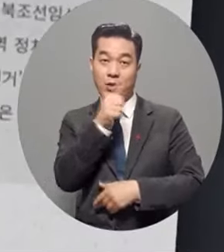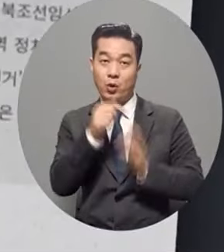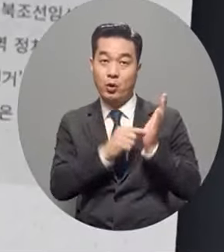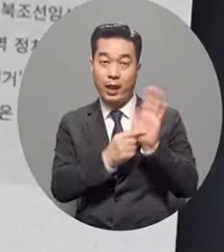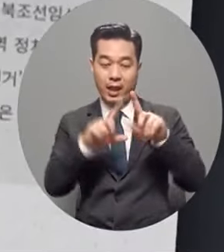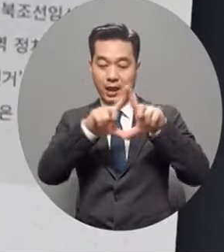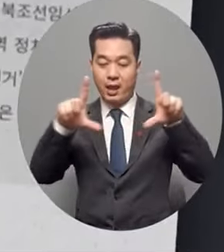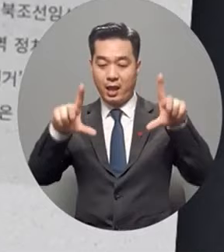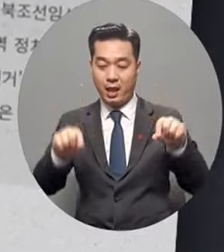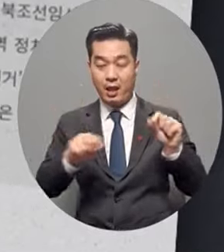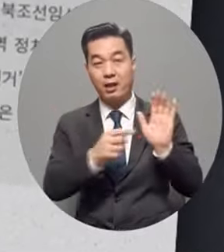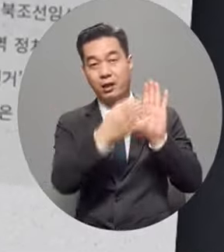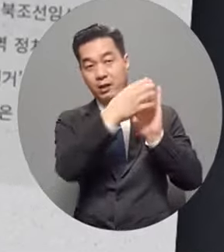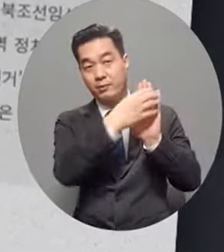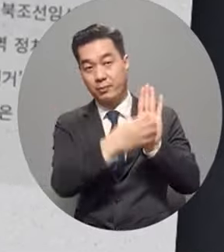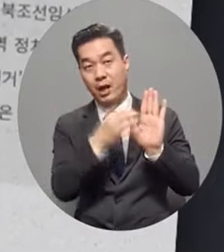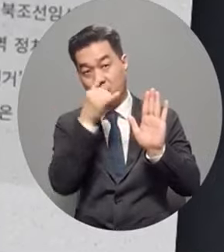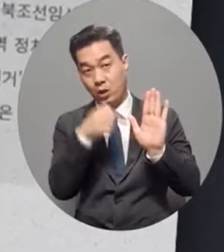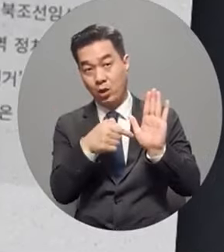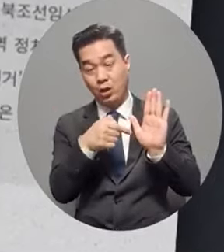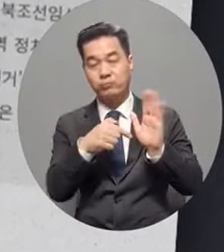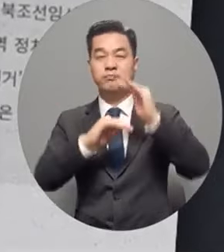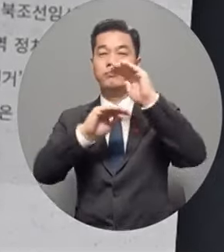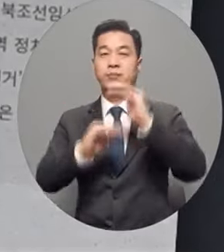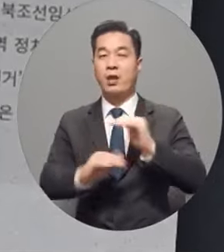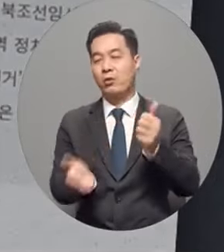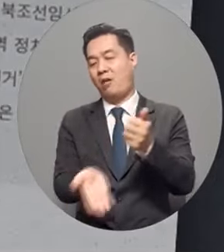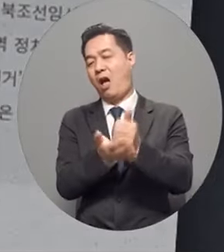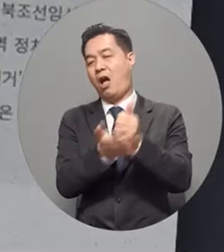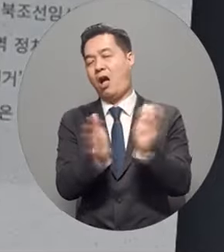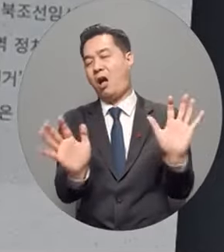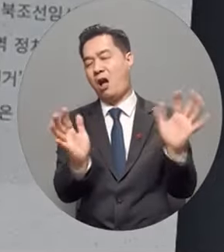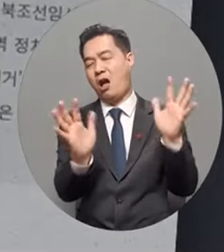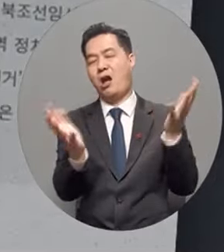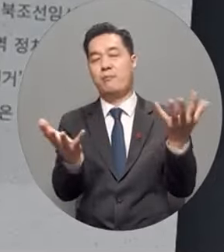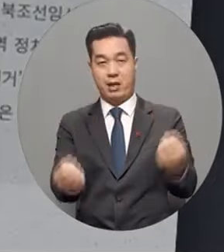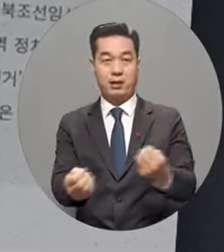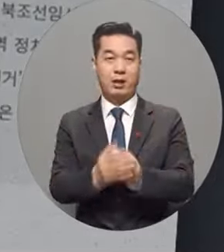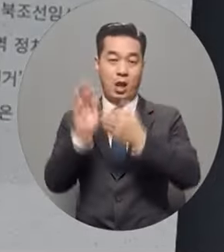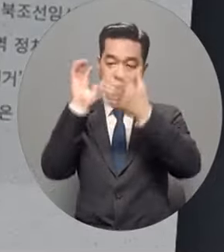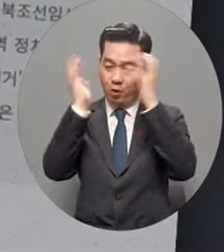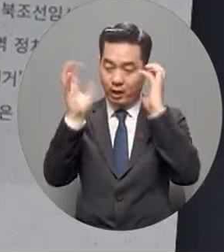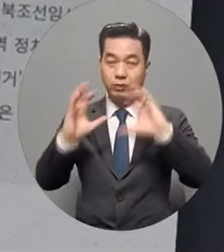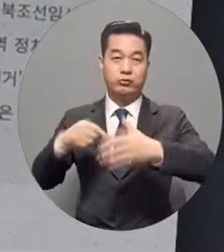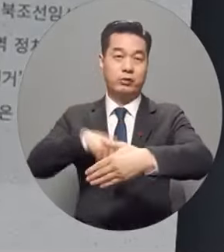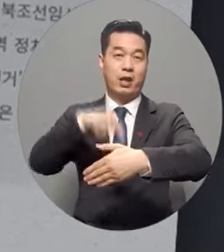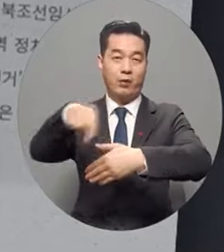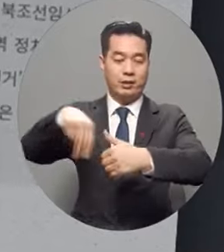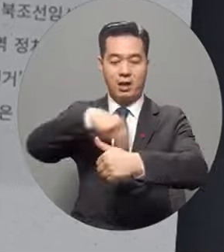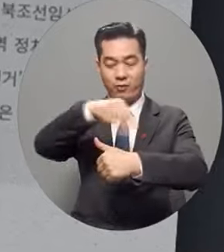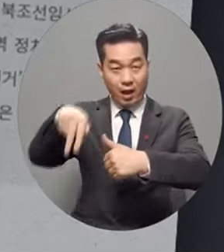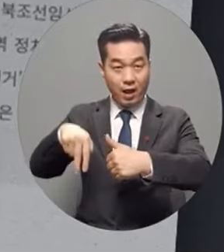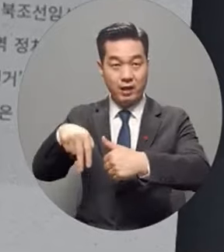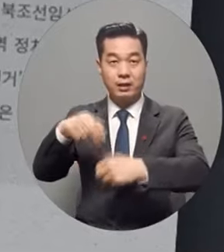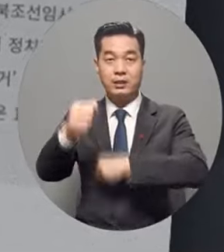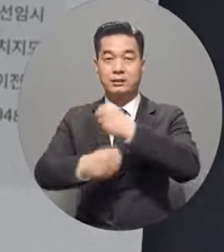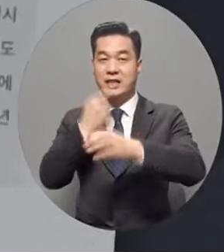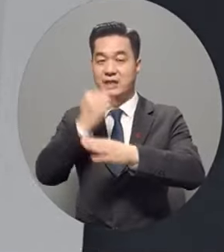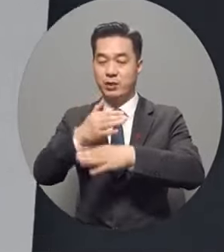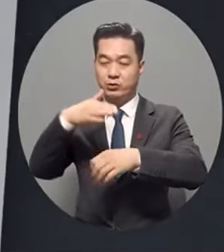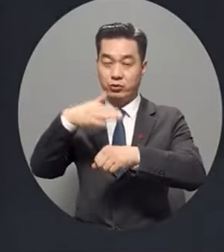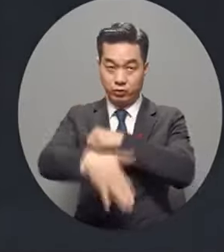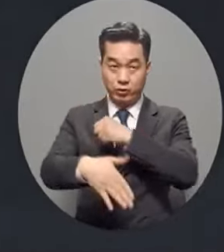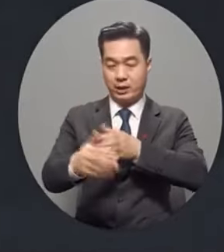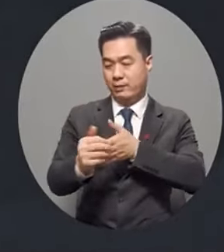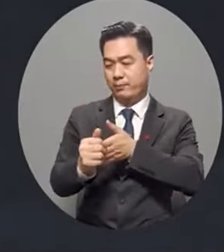따로 있을 정도입니다. 내용은 찬양 일변도입니다. 혼란스러운 국내외 상황 속에서 자유민주주의를 선도했던